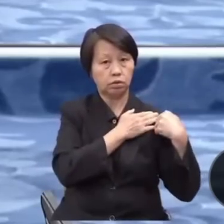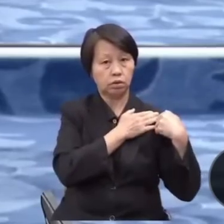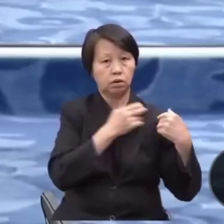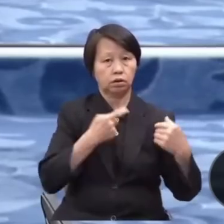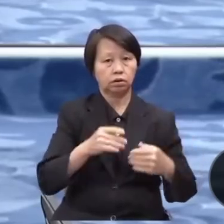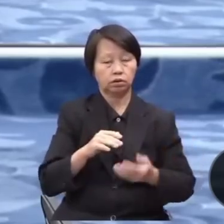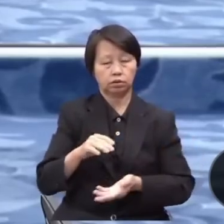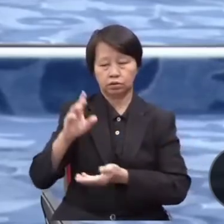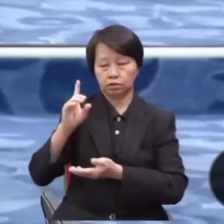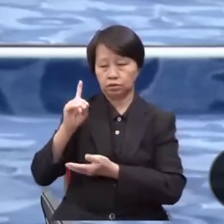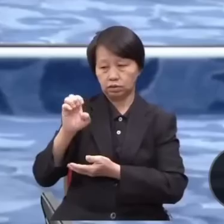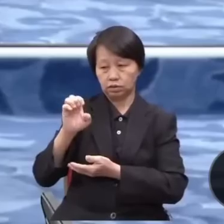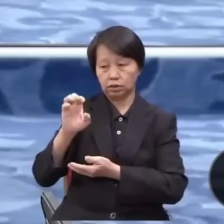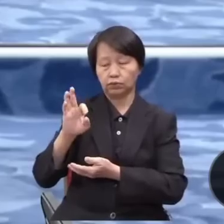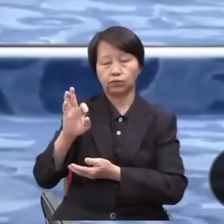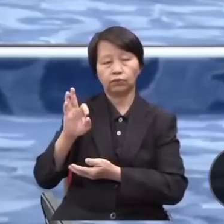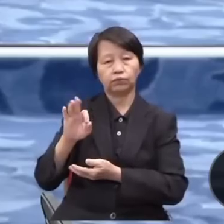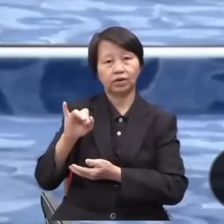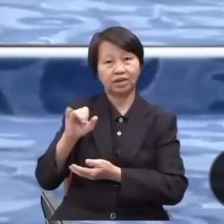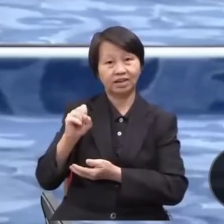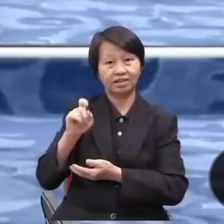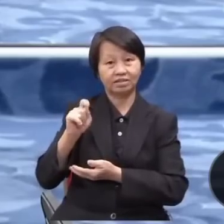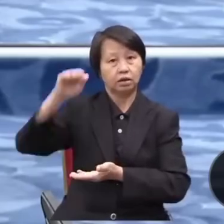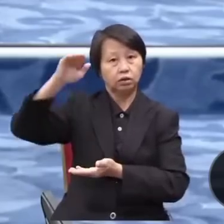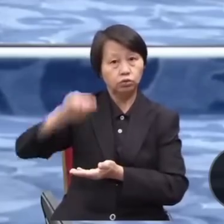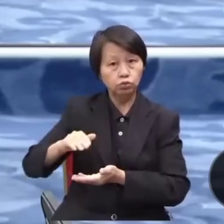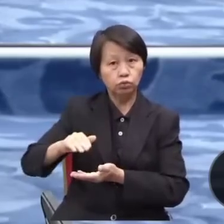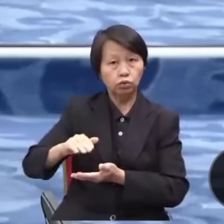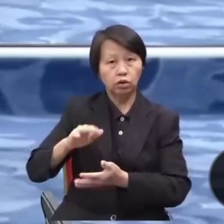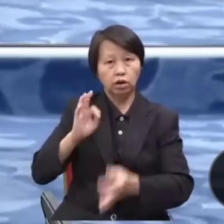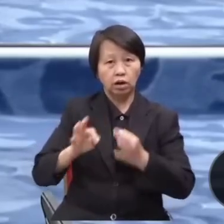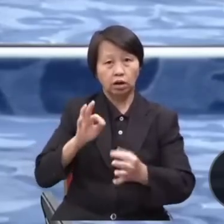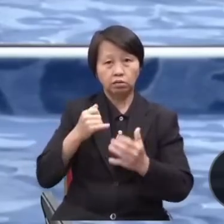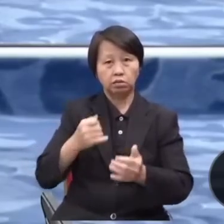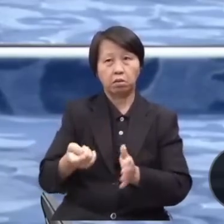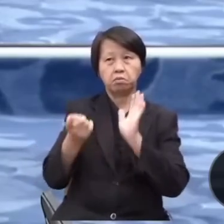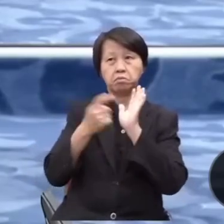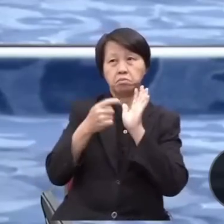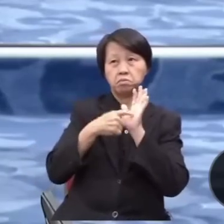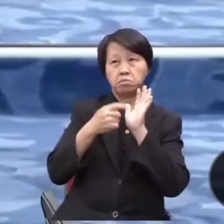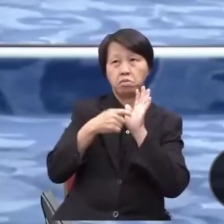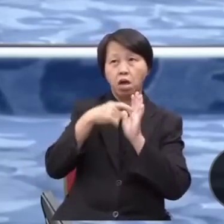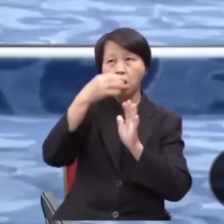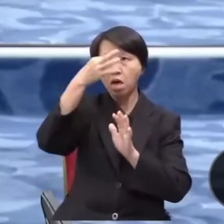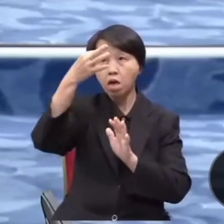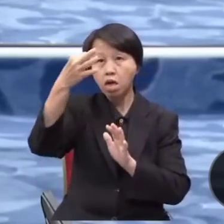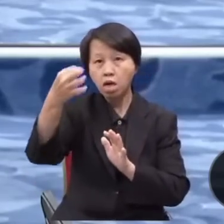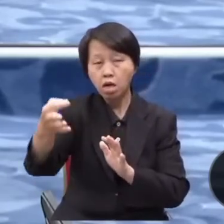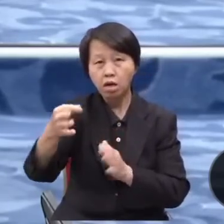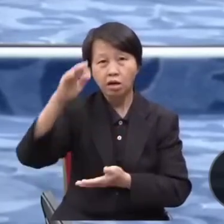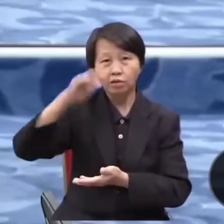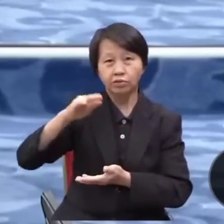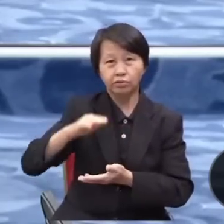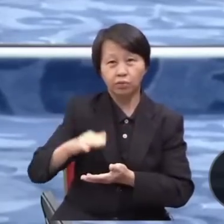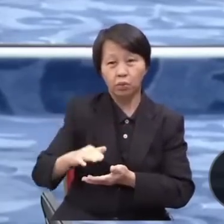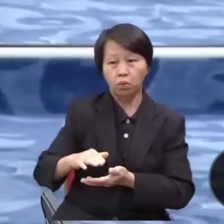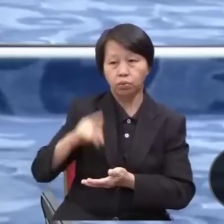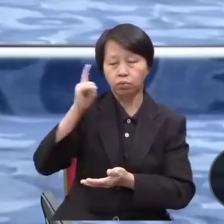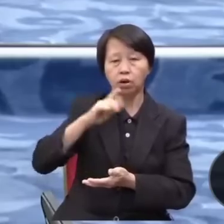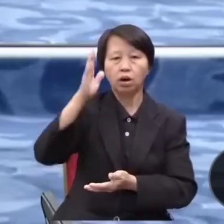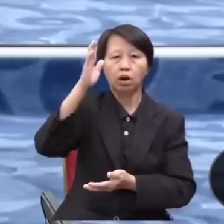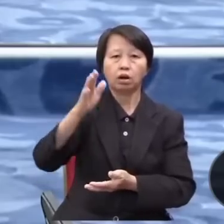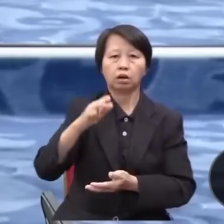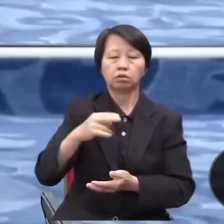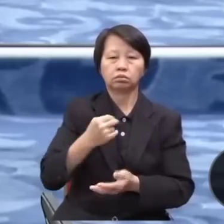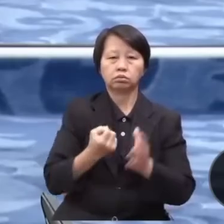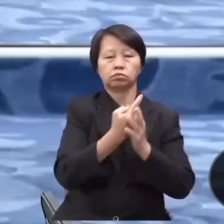kita turunkan defisit. Tetapi kalau nak tunduk kepada tuntutan mereka penurunan defisit mendadak, itu akan